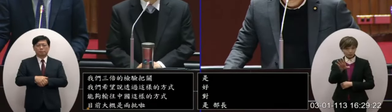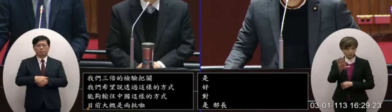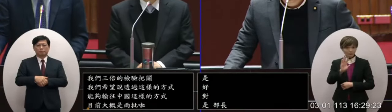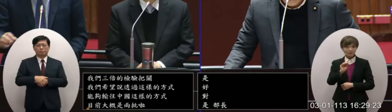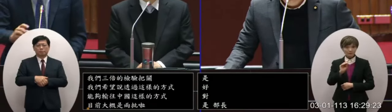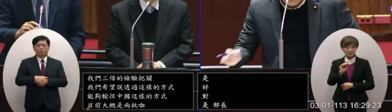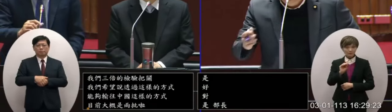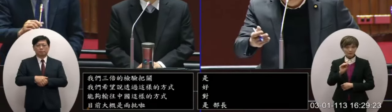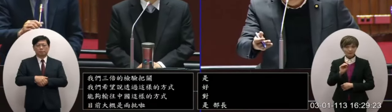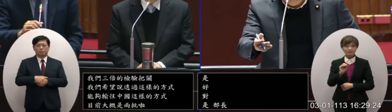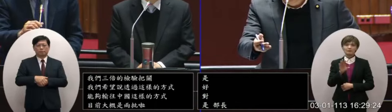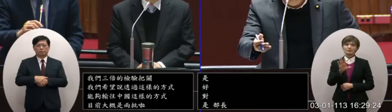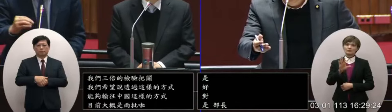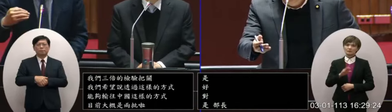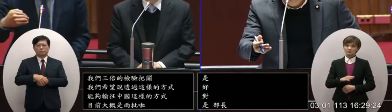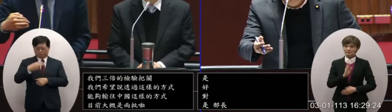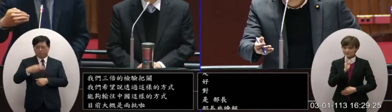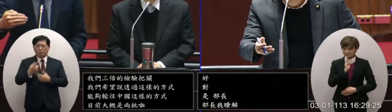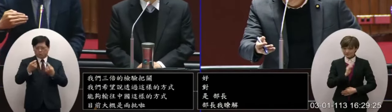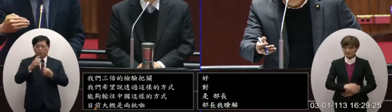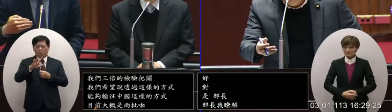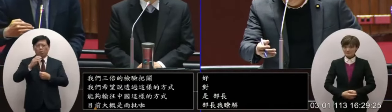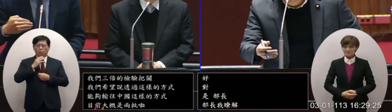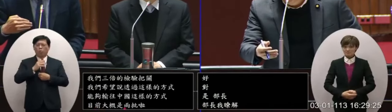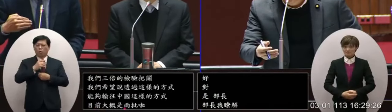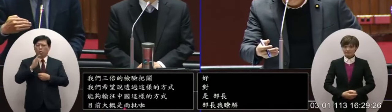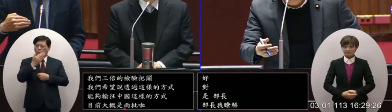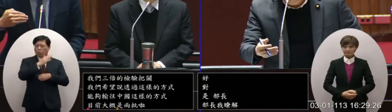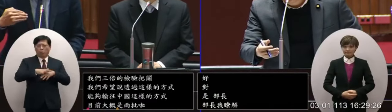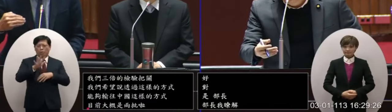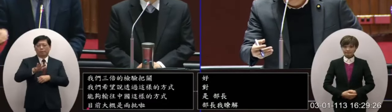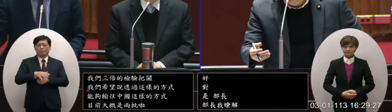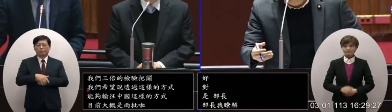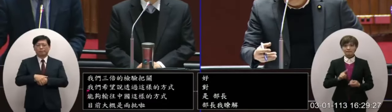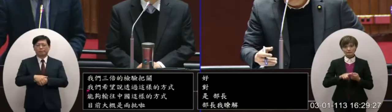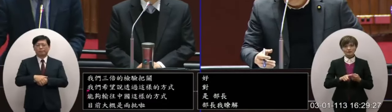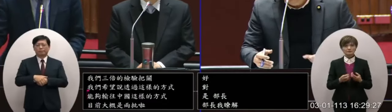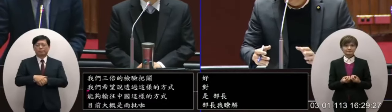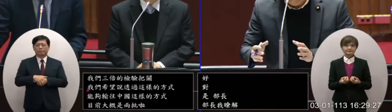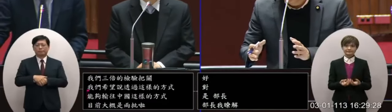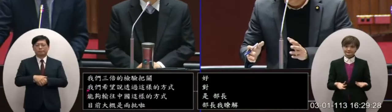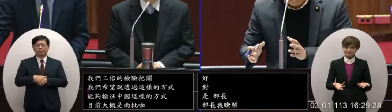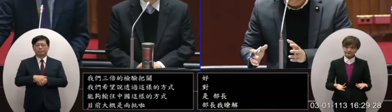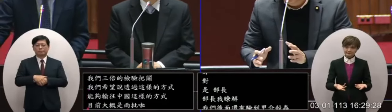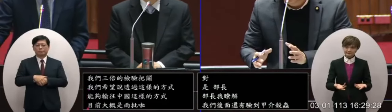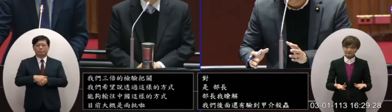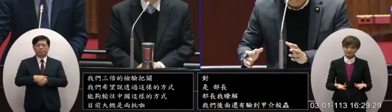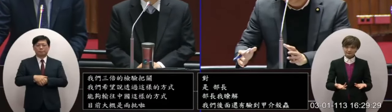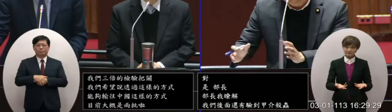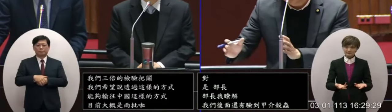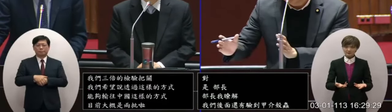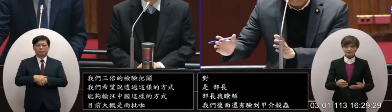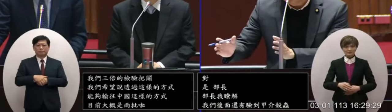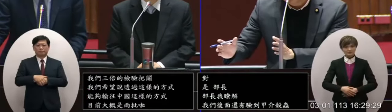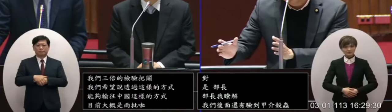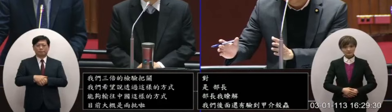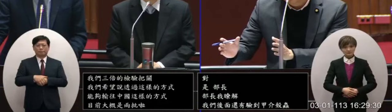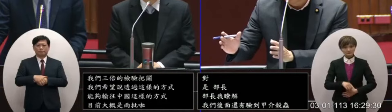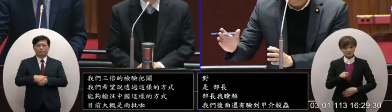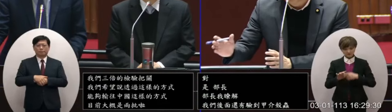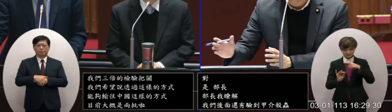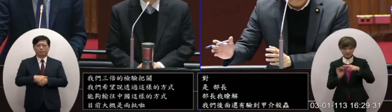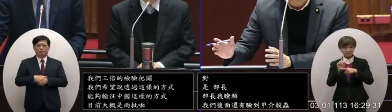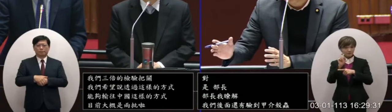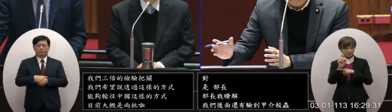掉，还是验掉？ 还是会有，陆陆续续还是会有。 那我们会因我们有没有可能会为了这一层